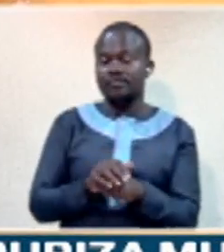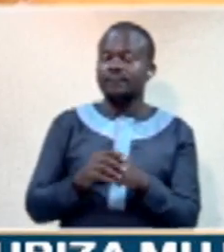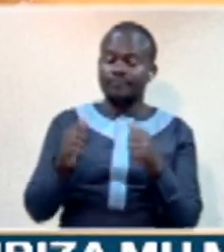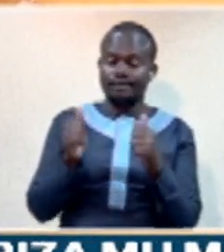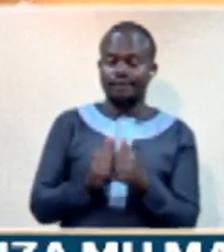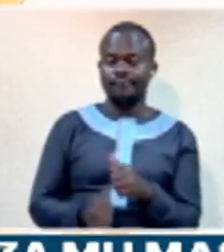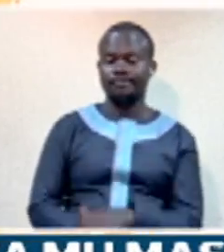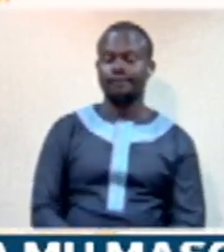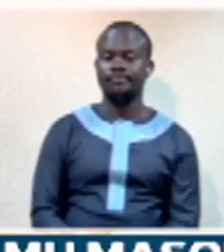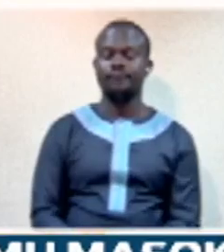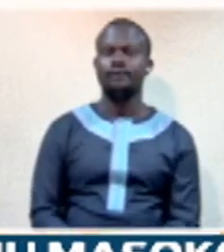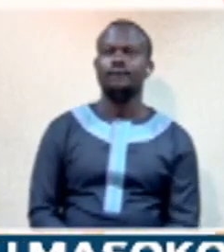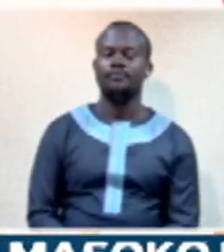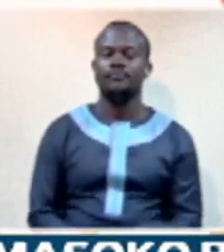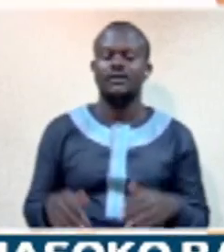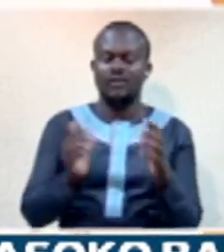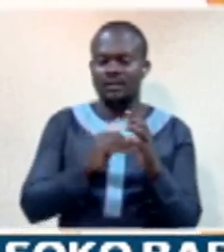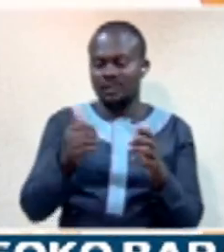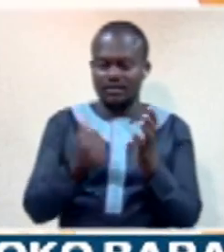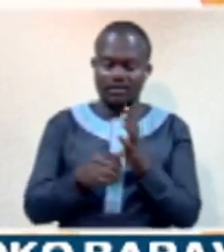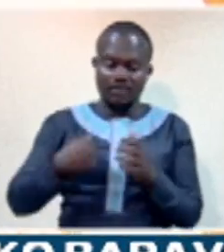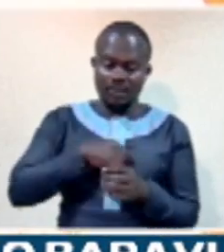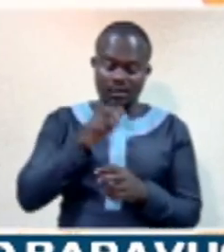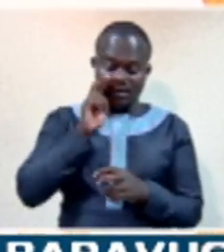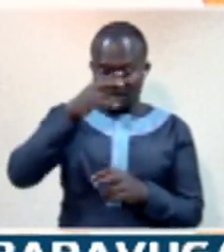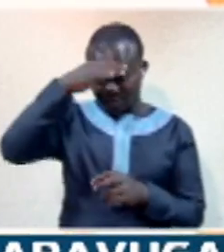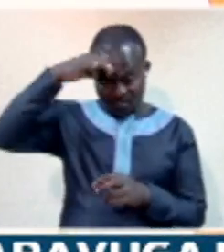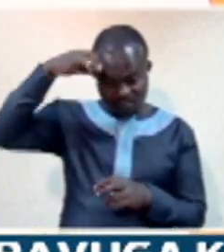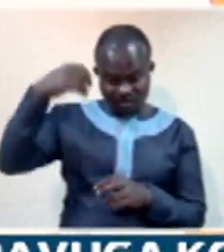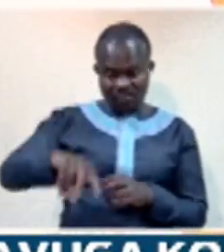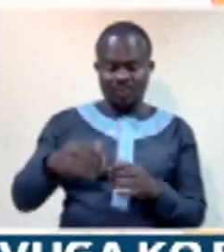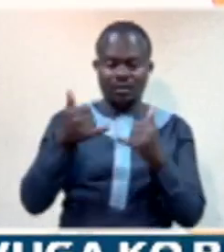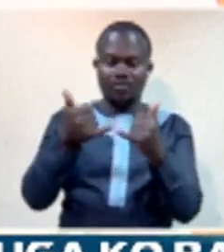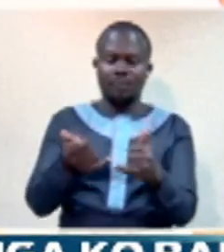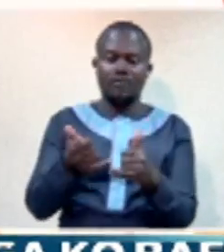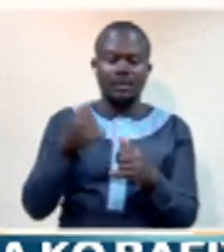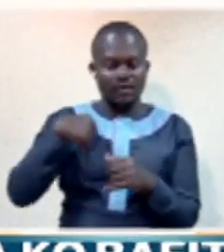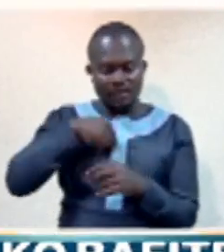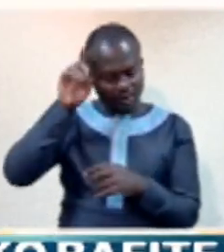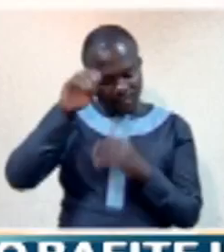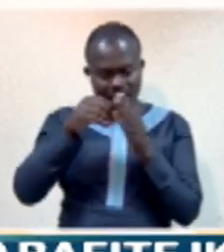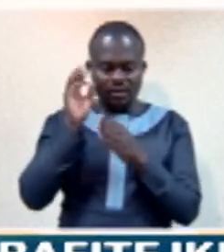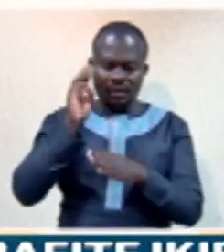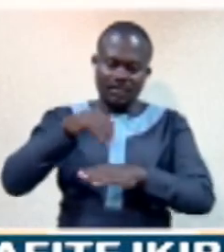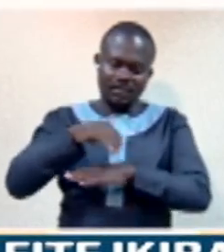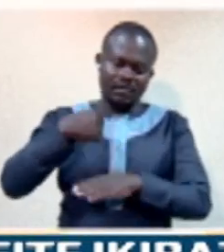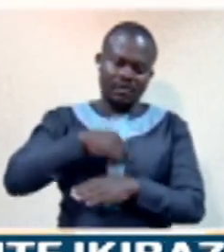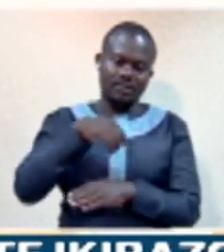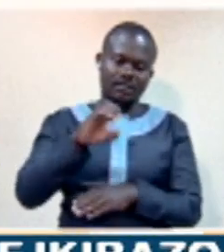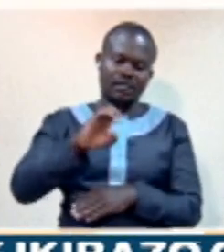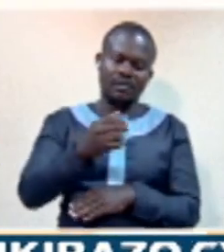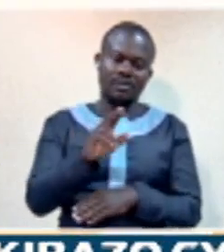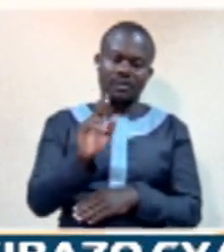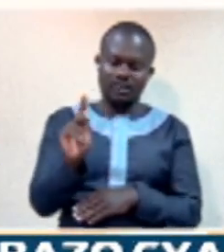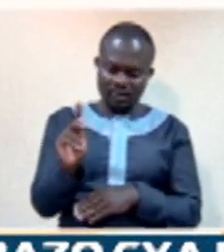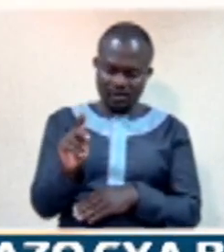mbese biratugoye. Ikindi kibazo twumva kiri kutugora aho twicaye aha ngaha, turumva wenda bazatwohereza CHK. Ikintu cya mbere,